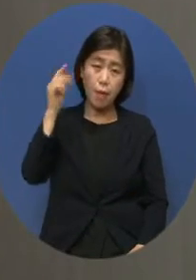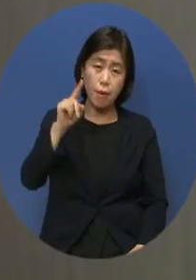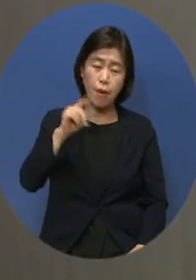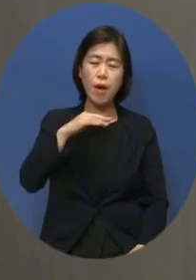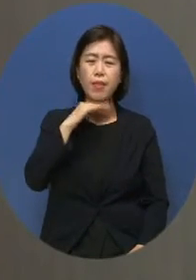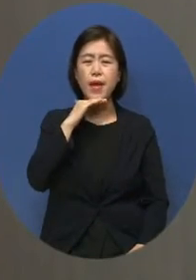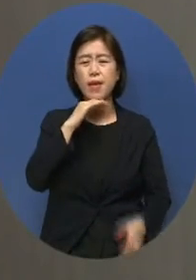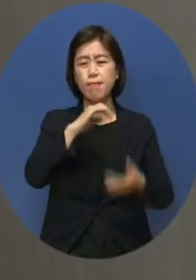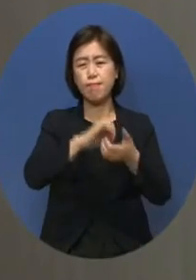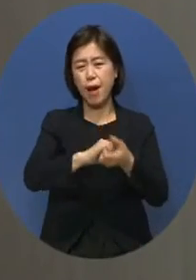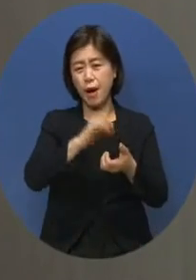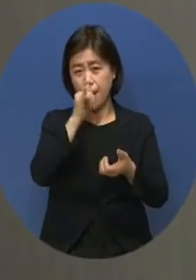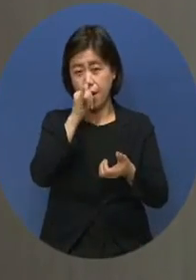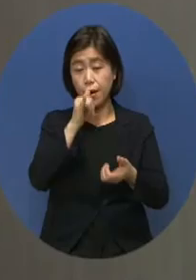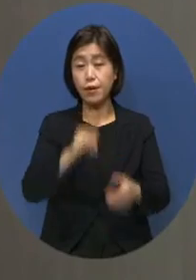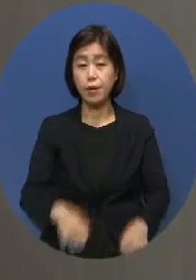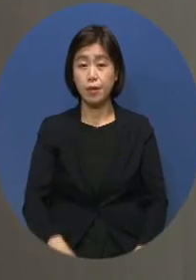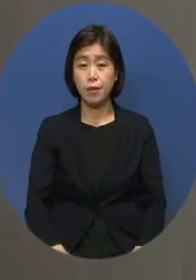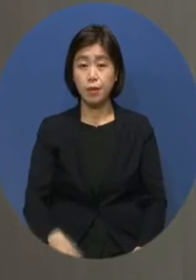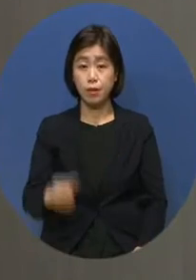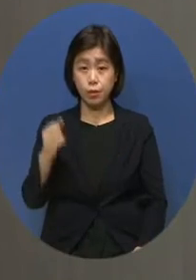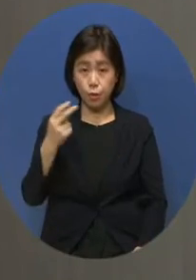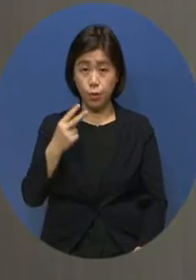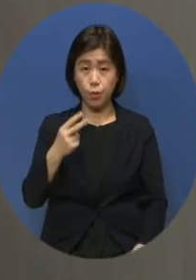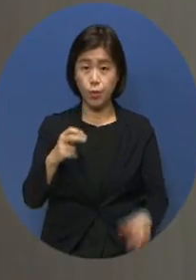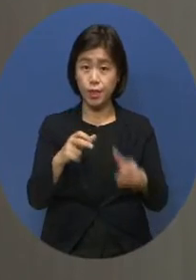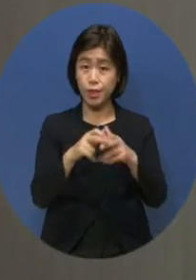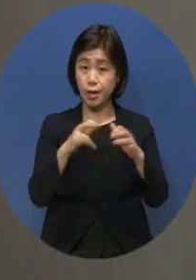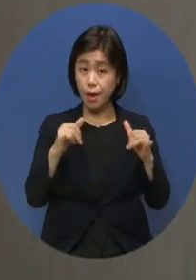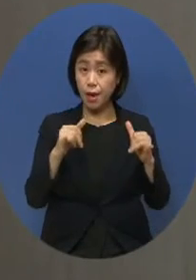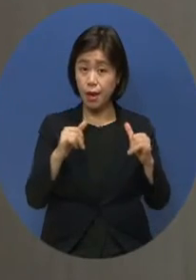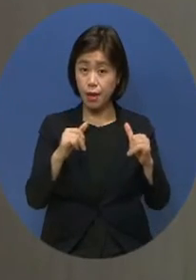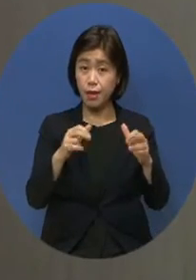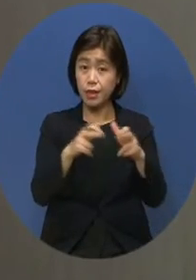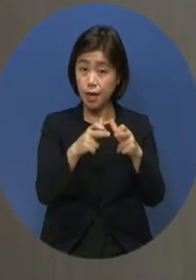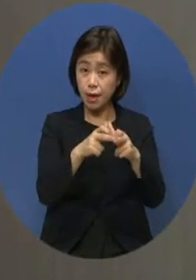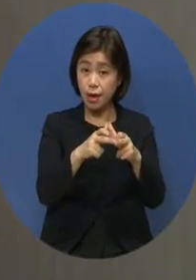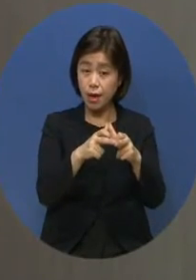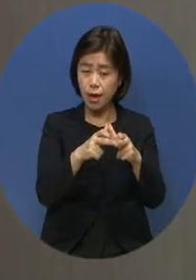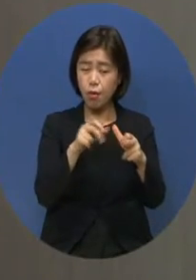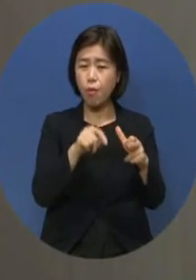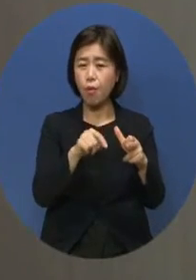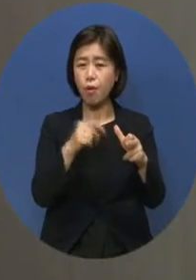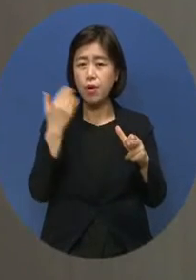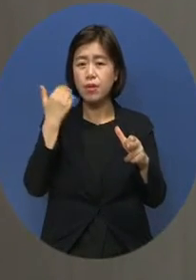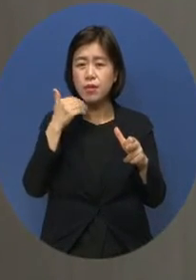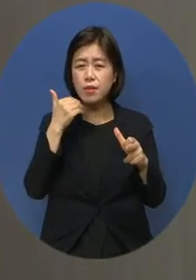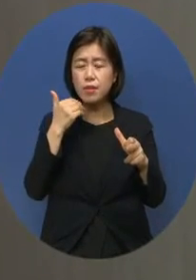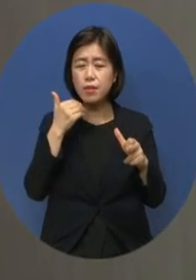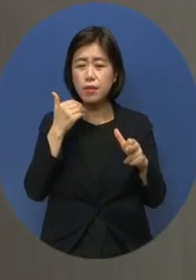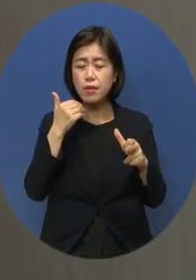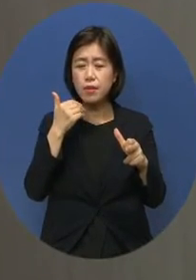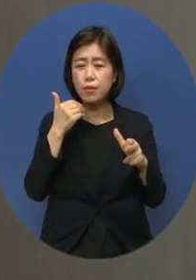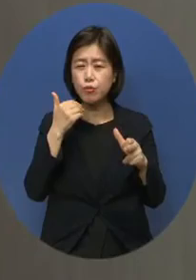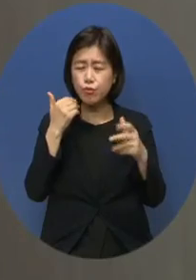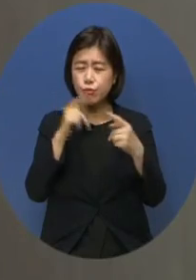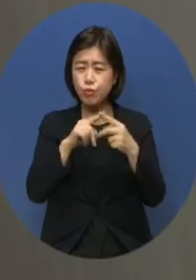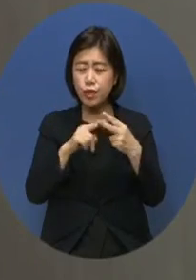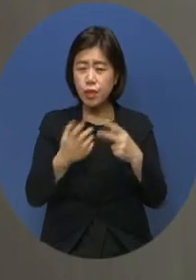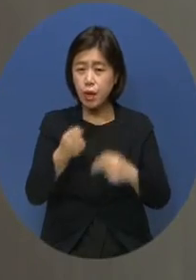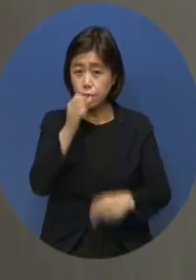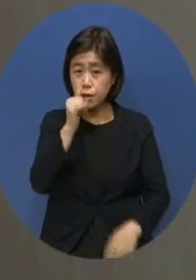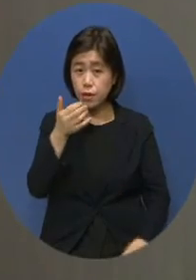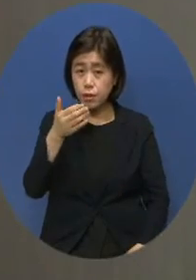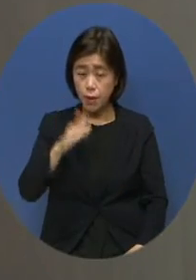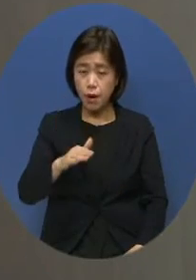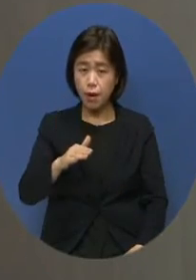연령 제한 문제가 있었고 그리고 장애는 늘 사실 사람들이 갖고 있는 것이지만 활동 지원으로는